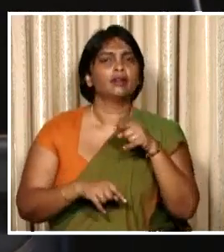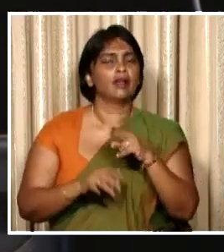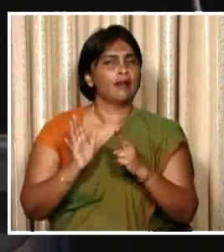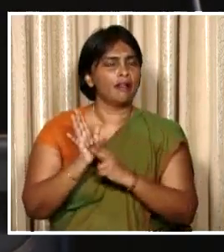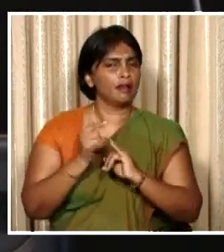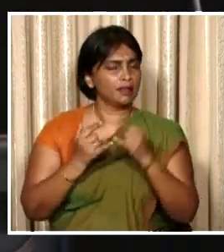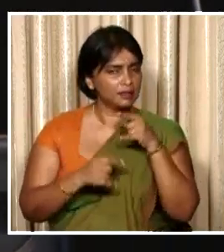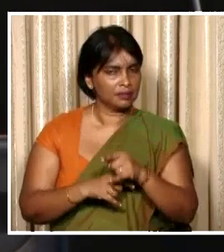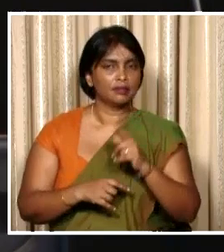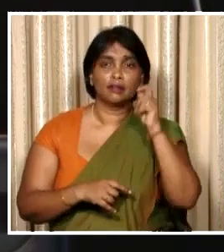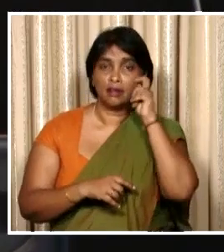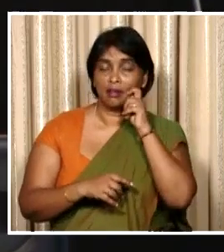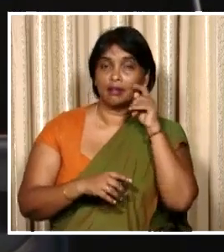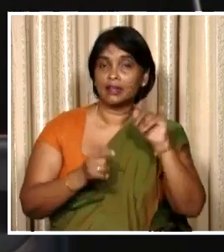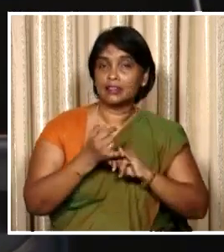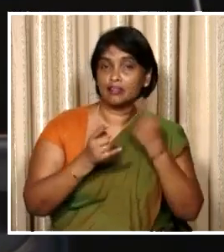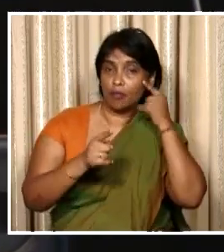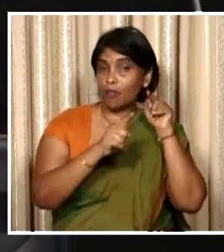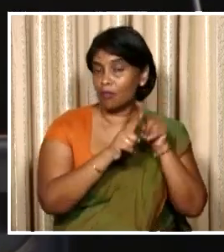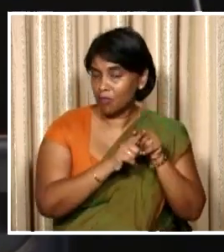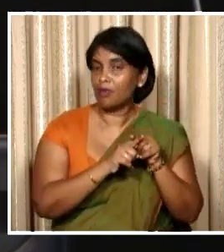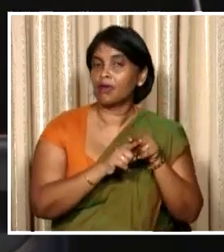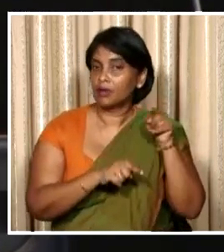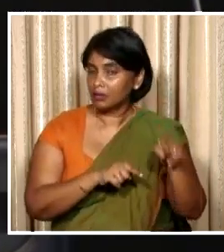නාලක සිල්ල තමයි සහරන් පිටිපස්සේ හඹාගේ නිලධාරියා.